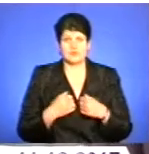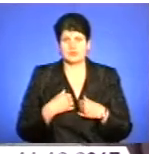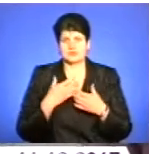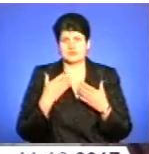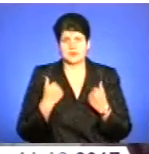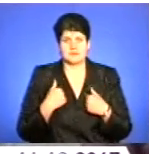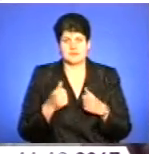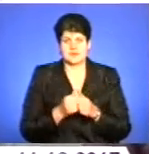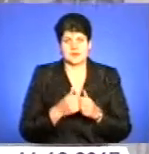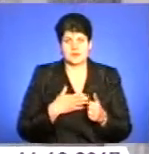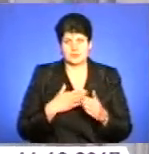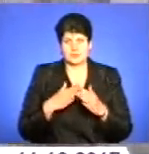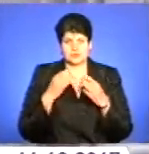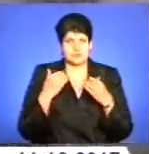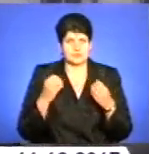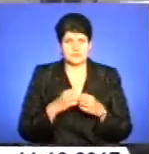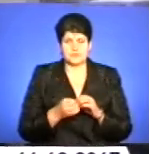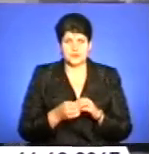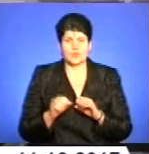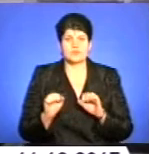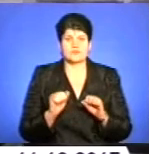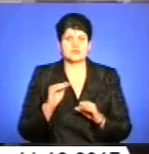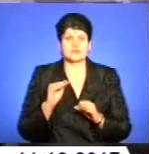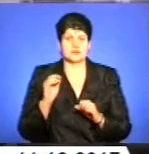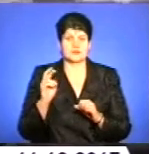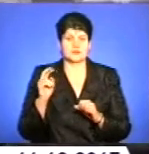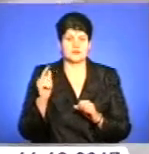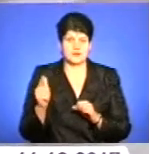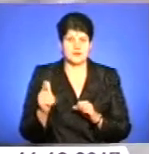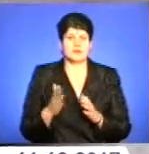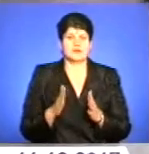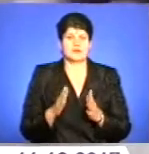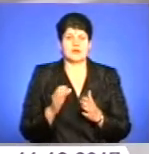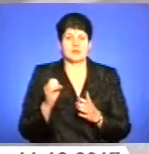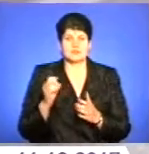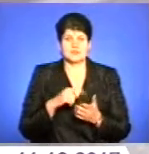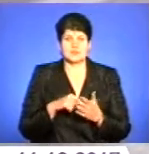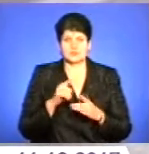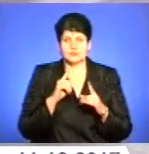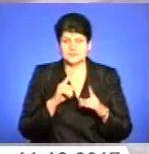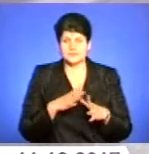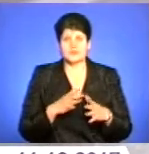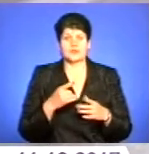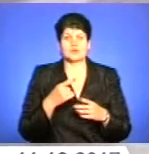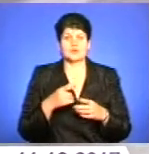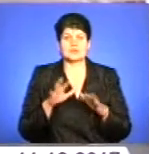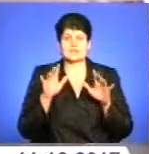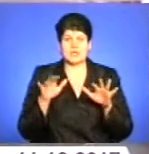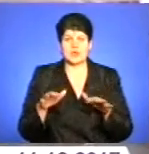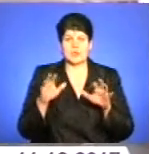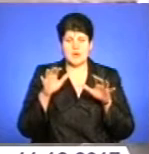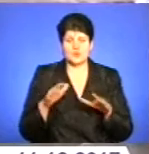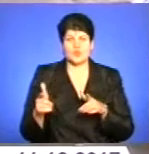біля нашого будинку немає. В управлінні житлово-комунального господарства, благоустрою та екології міської ради повідомляють, до снігопаду